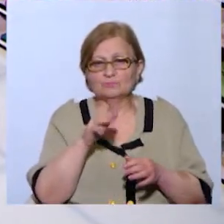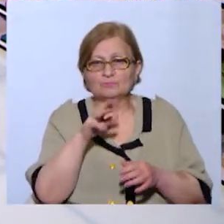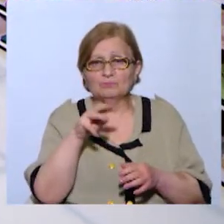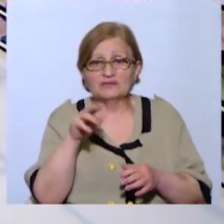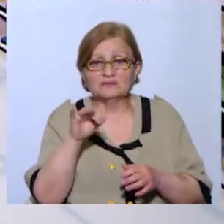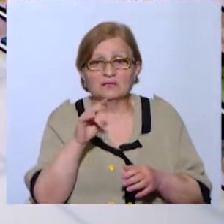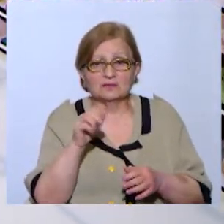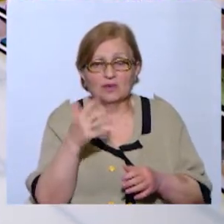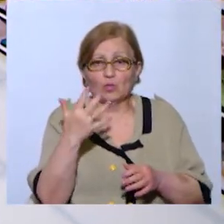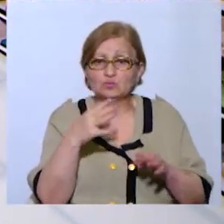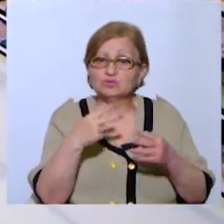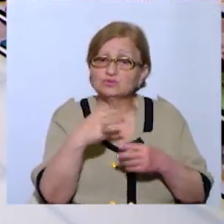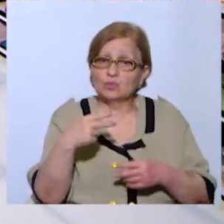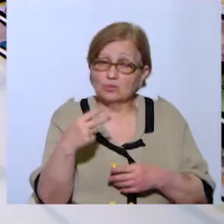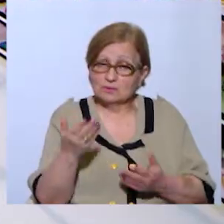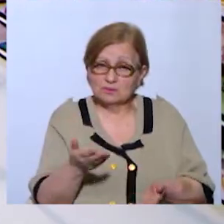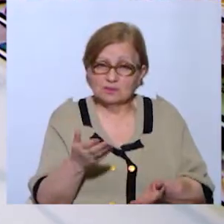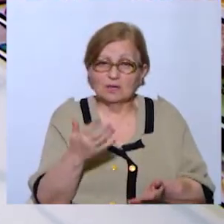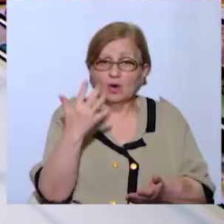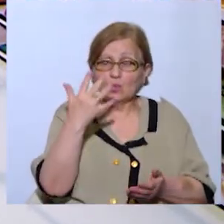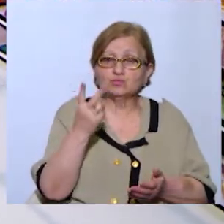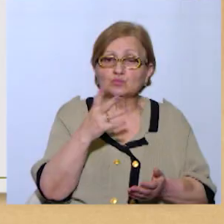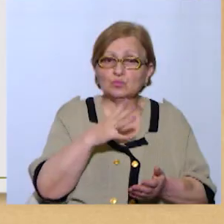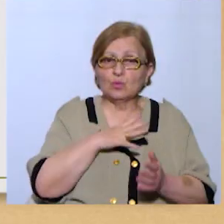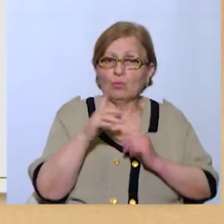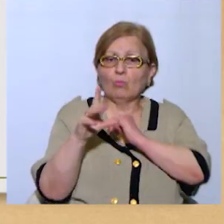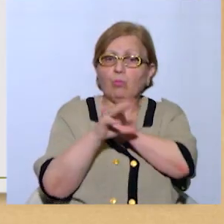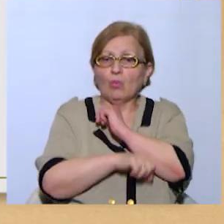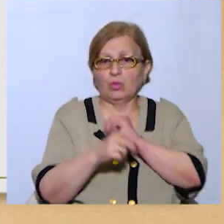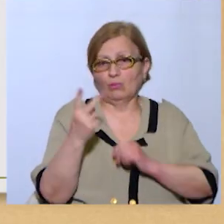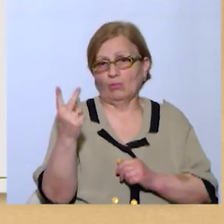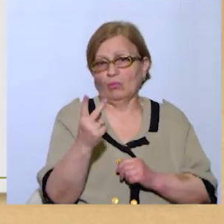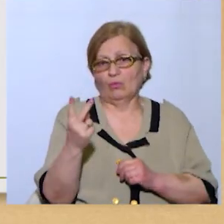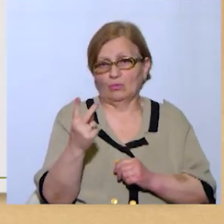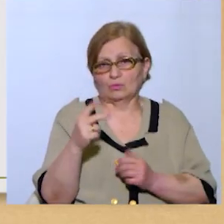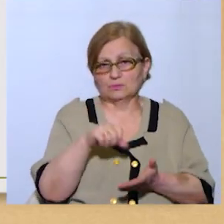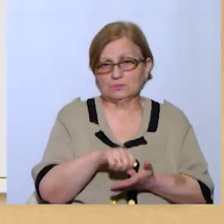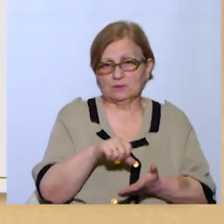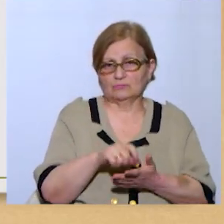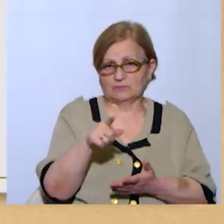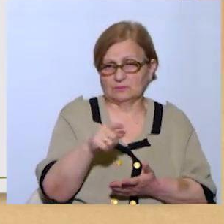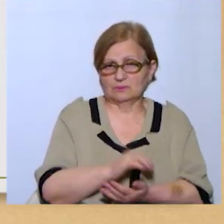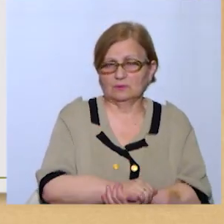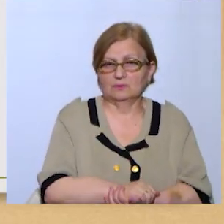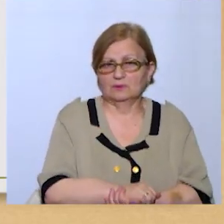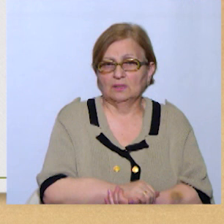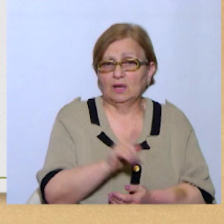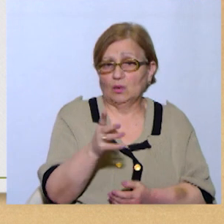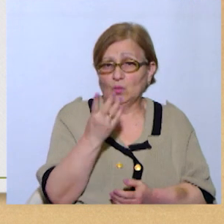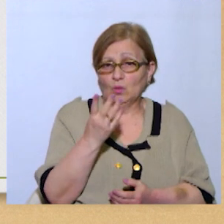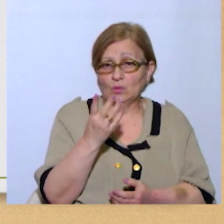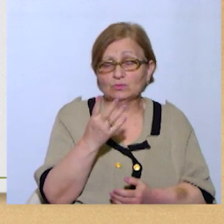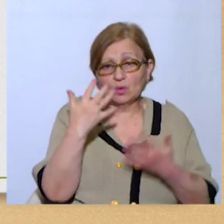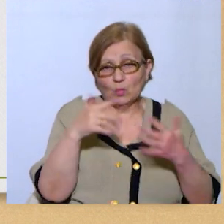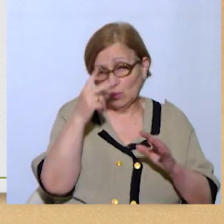მედიანა 5-ის ტოლი იქნება, მაშასადამე 5 უნდა იყოს ბოლო ორი წევრი. და მოკლედ ამ 4-დან 2